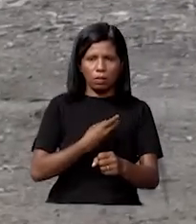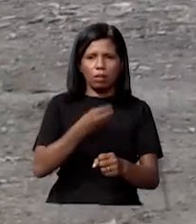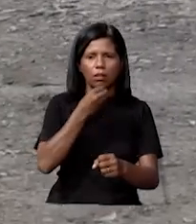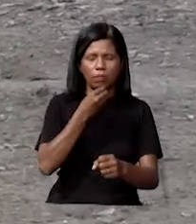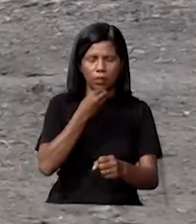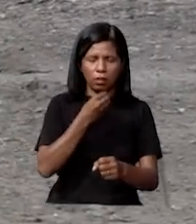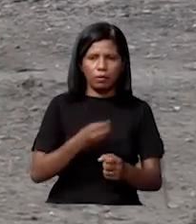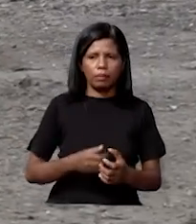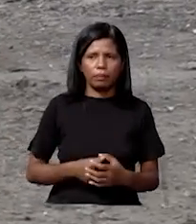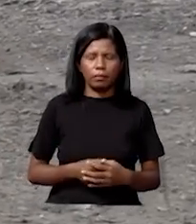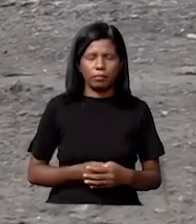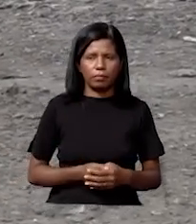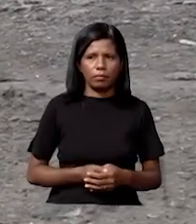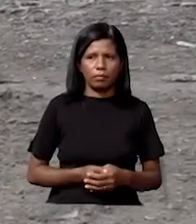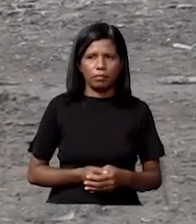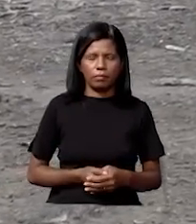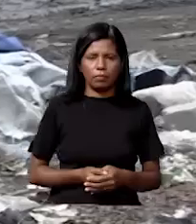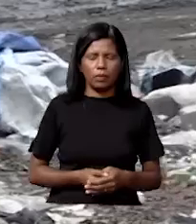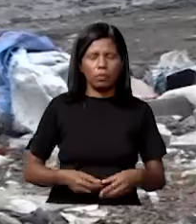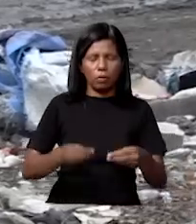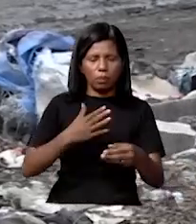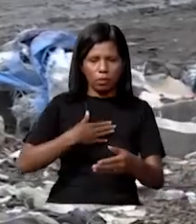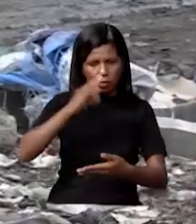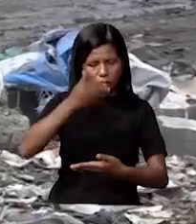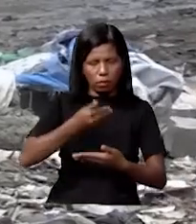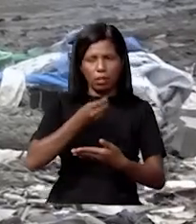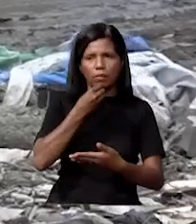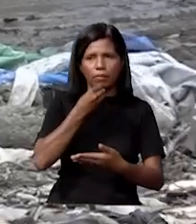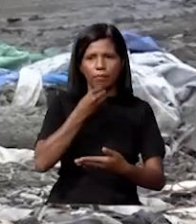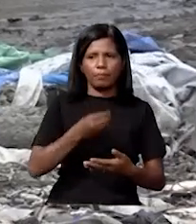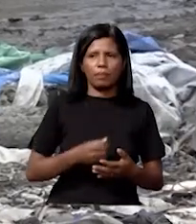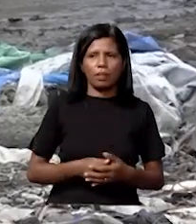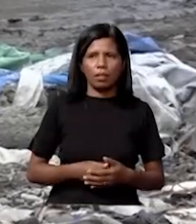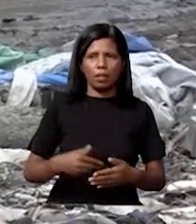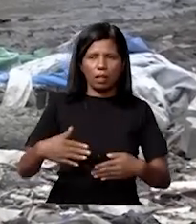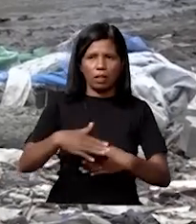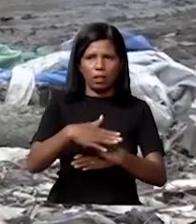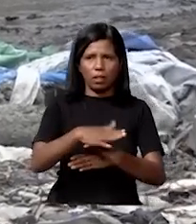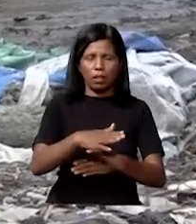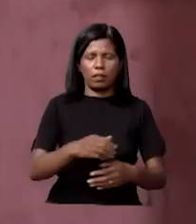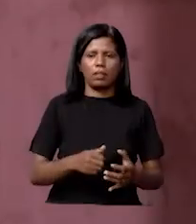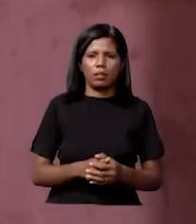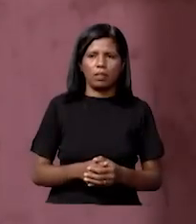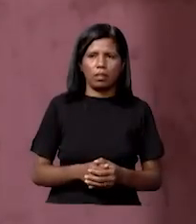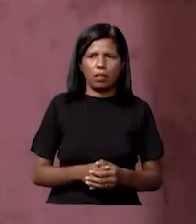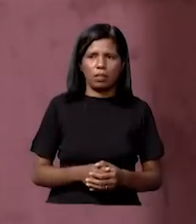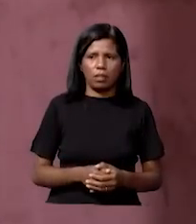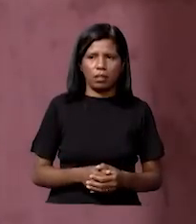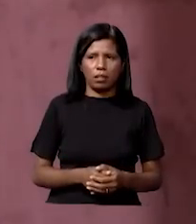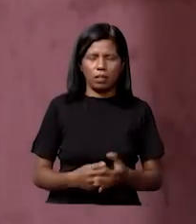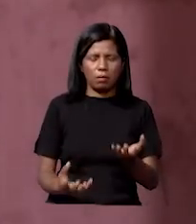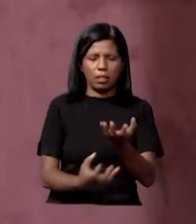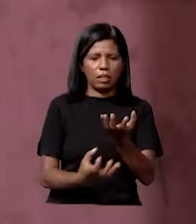sir dia kemayam. Poh lo kebab. Ternyata serni di luri pemain lah halu manas. Lah manas